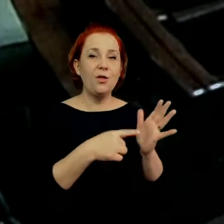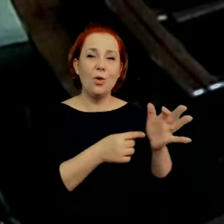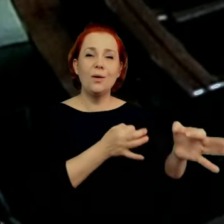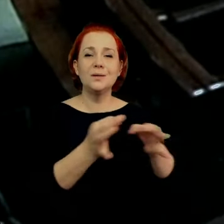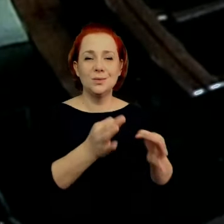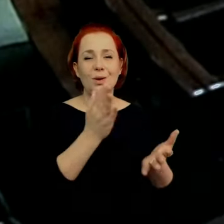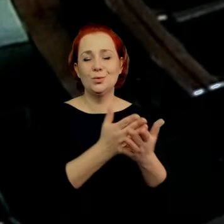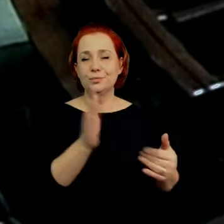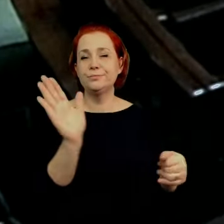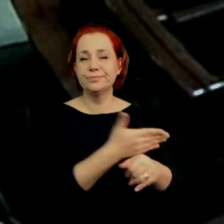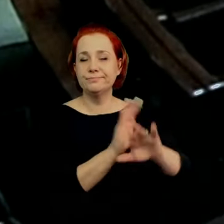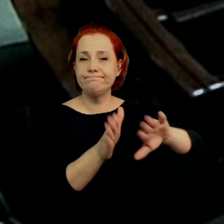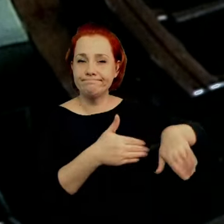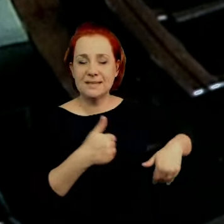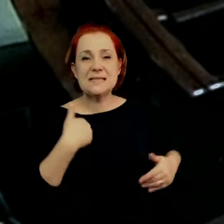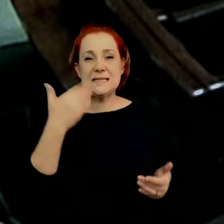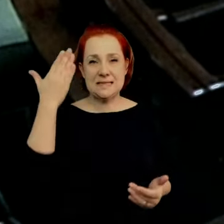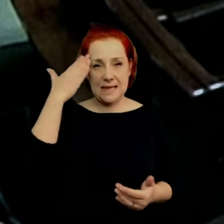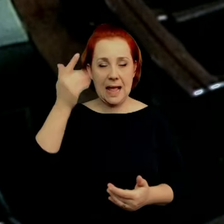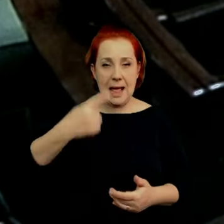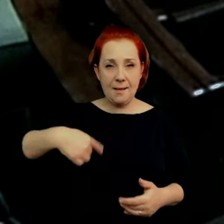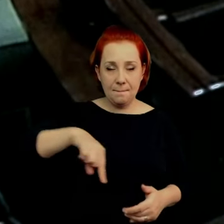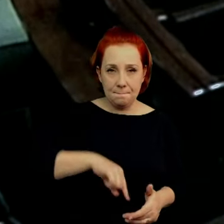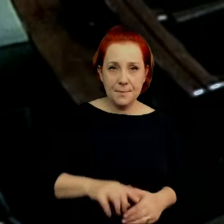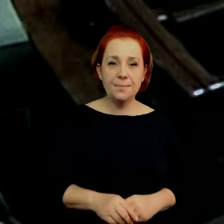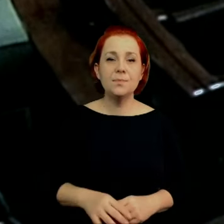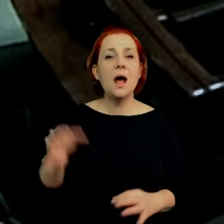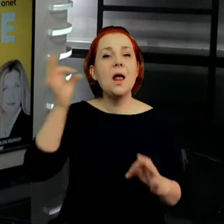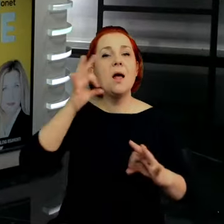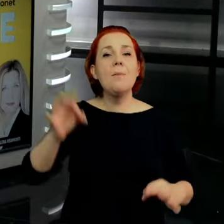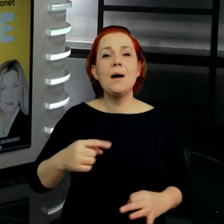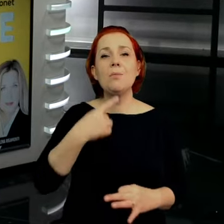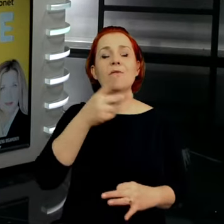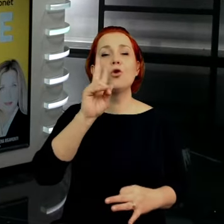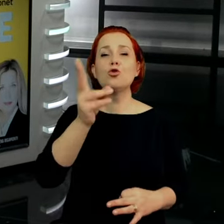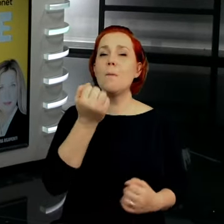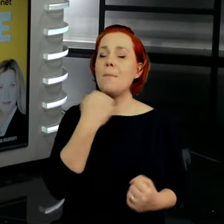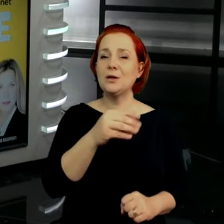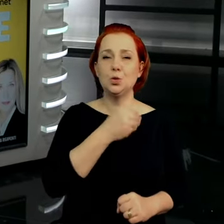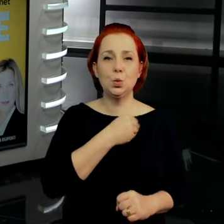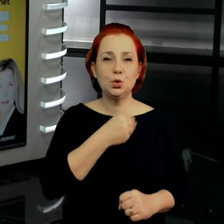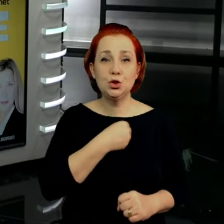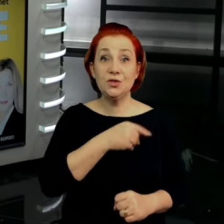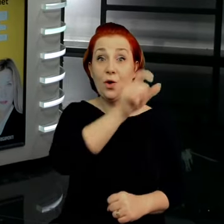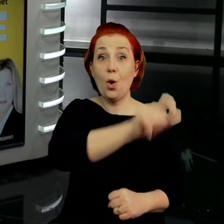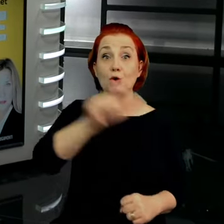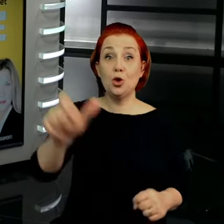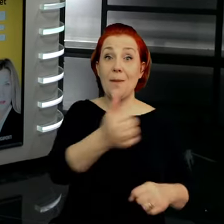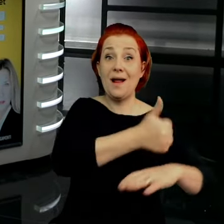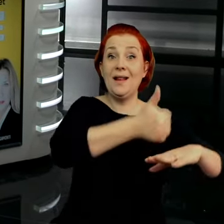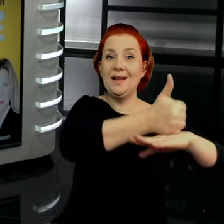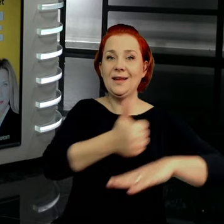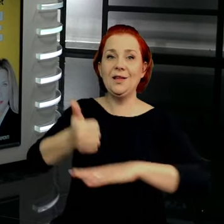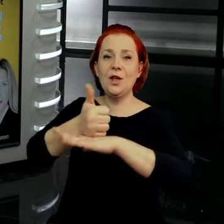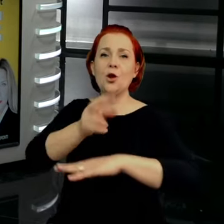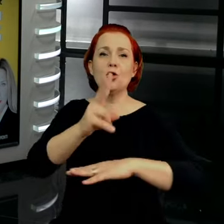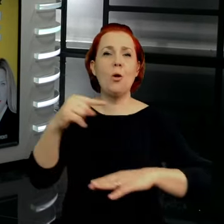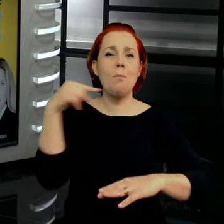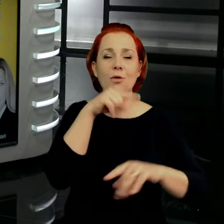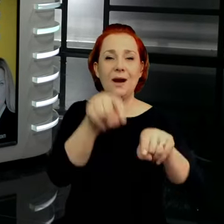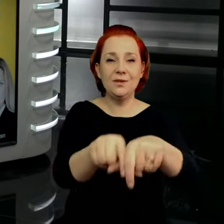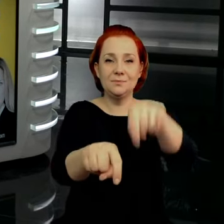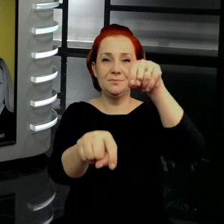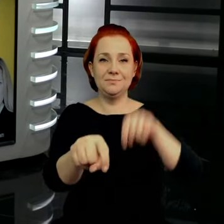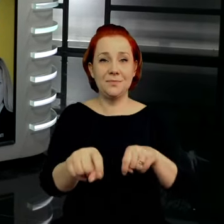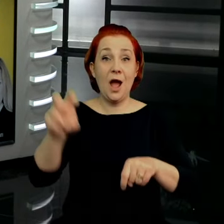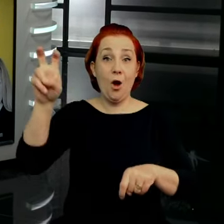znamy. Pani powiedziała, że ten będzie bardziej wiarygodny z liderów, który będzie potrafił zrobić krok wstecz. Szymon Hołownia nie potrafił zrobić